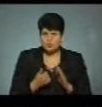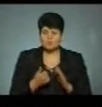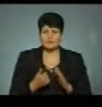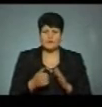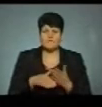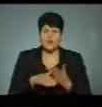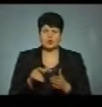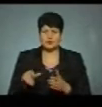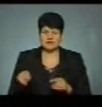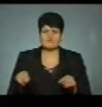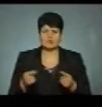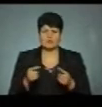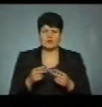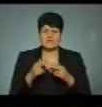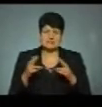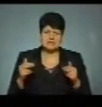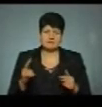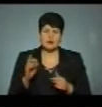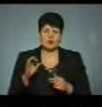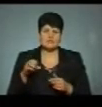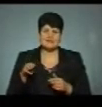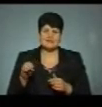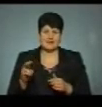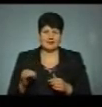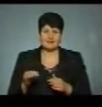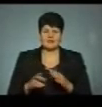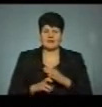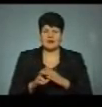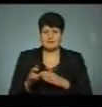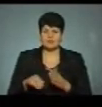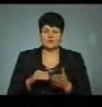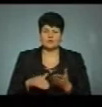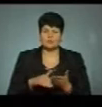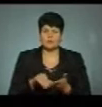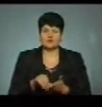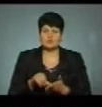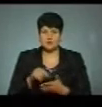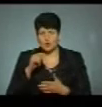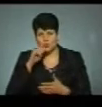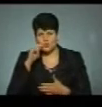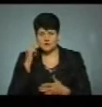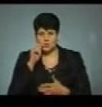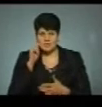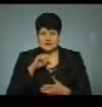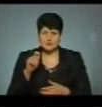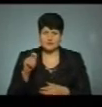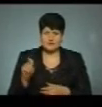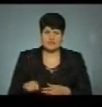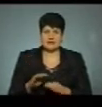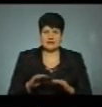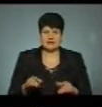Волонтери фонду відновлюють замки, костели та храми, також допомагають учасникам Росії української війни, їхнім дітям і